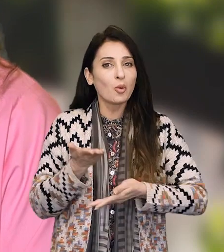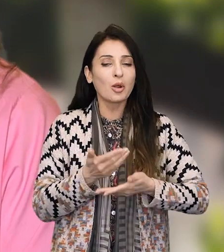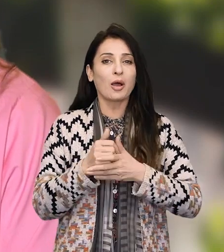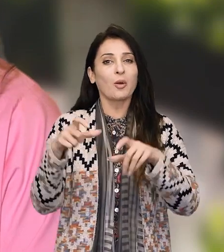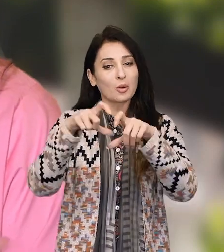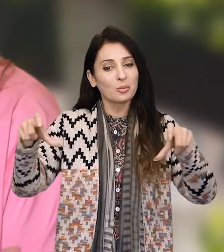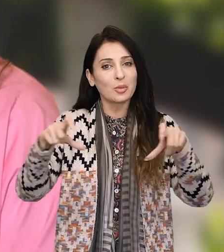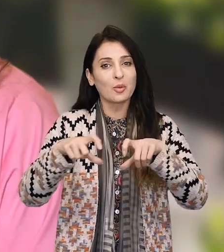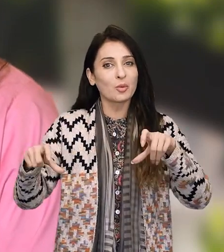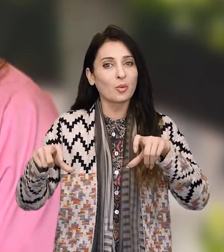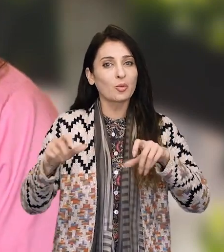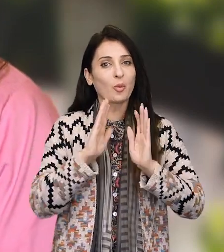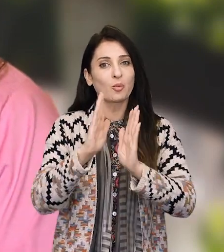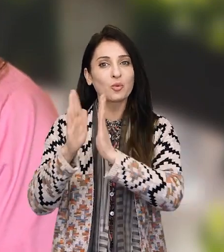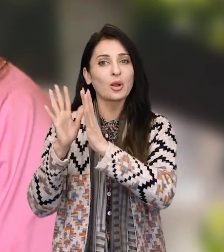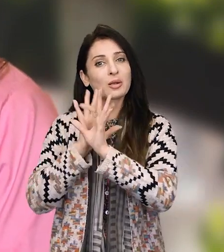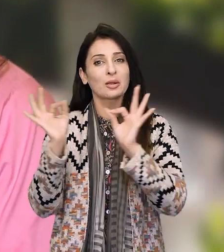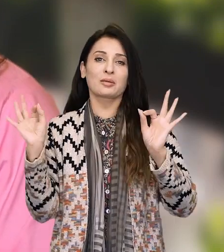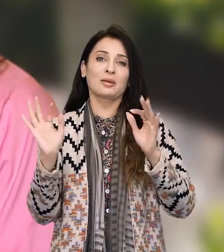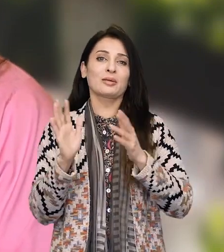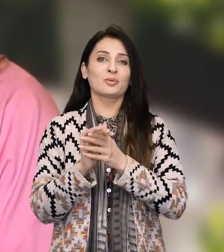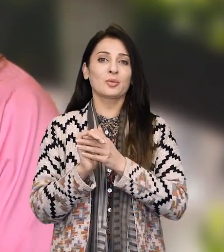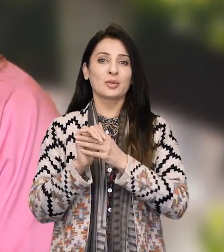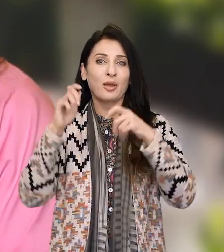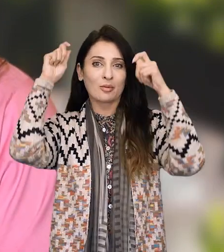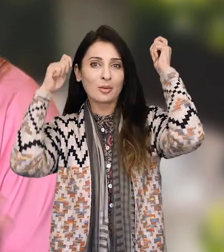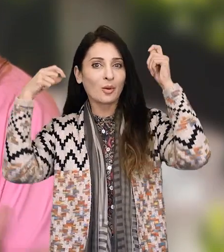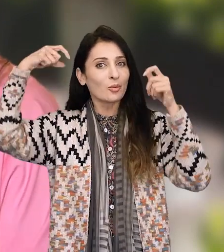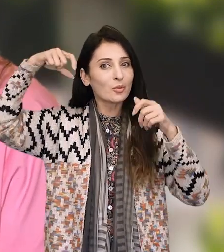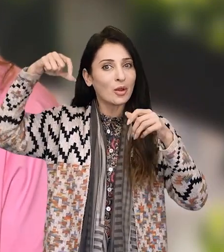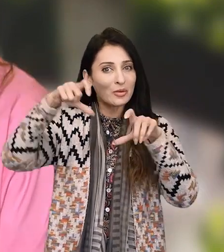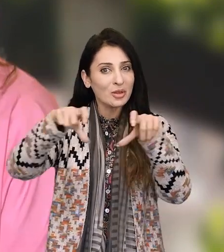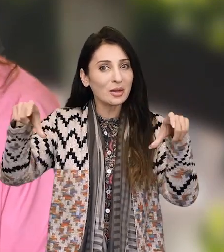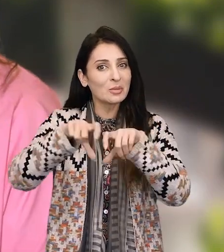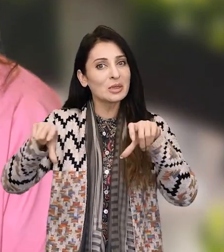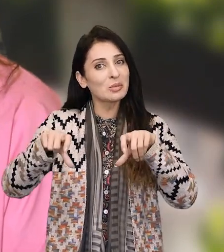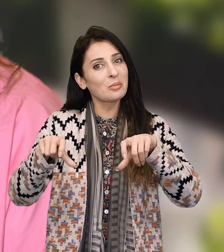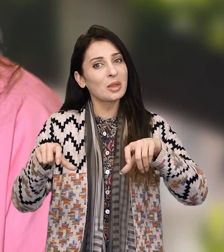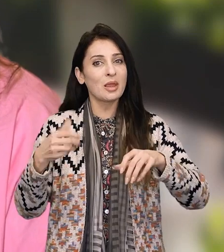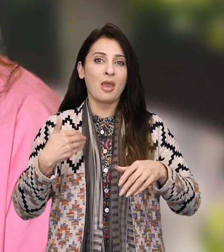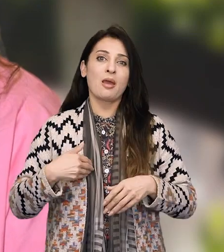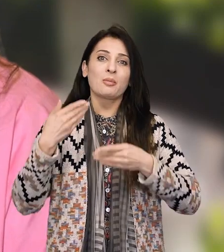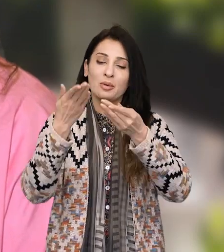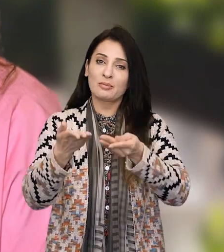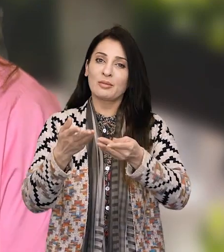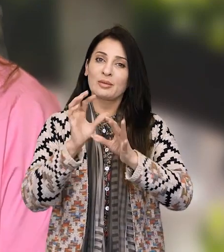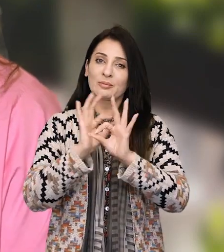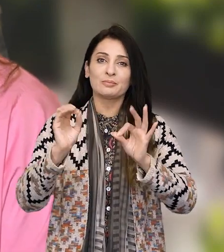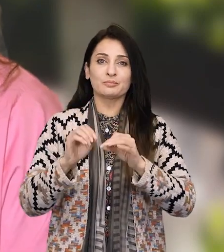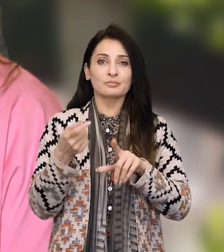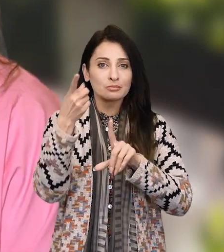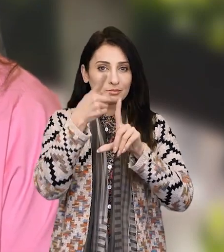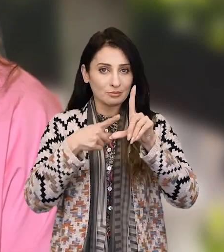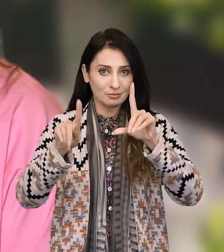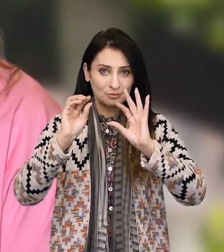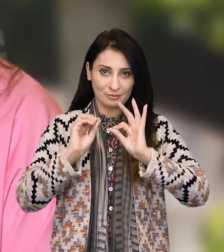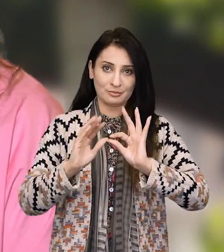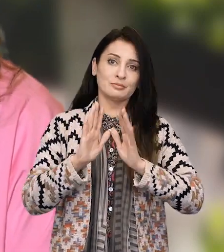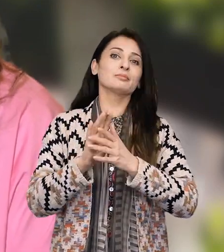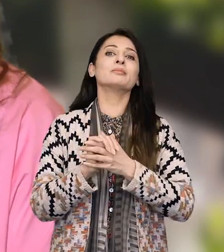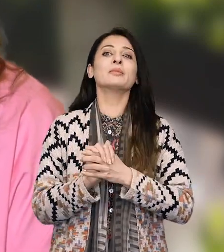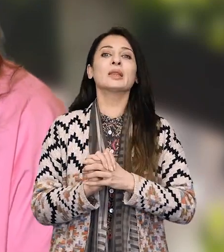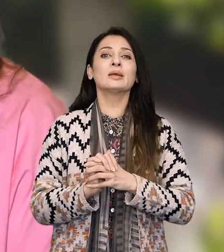सेरेमनीज़ पे एंड द लाइक. सो इट बिकेम लाइक अ वेरी इन थिंग इन लाहौर